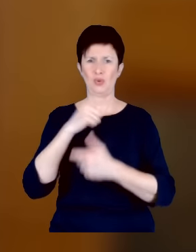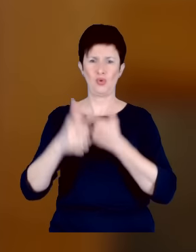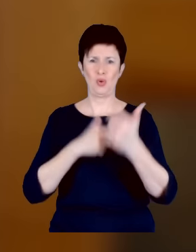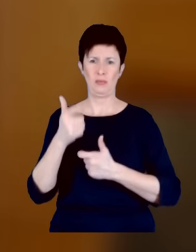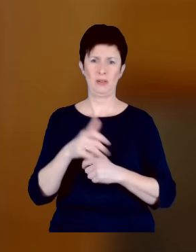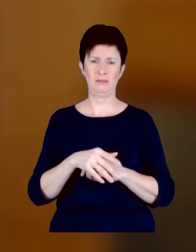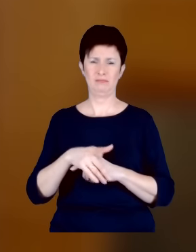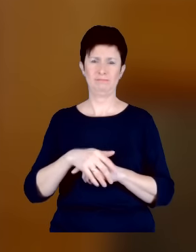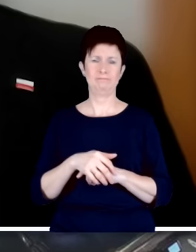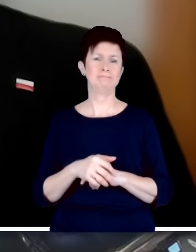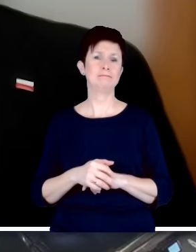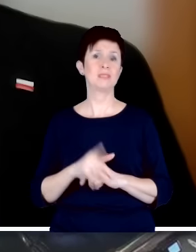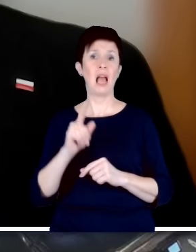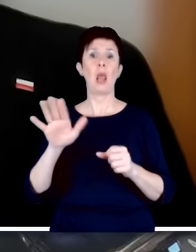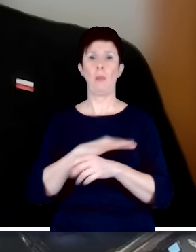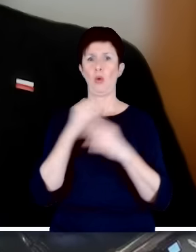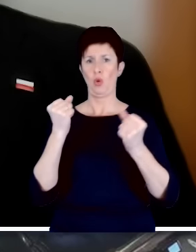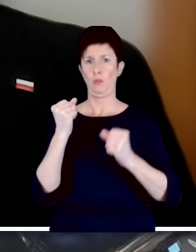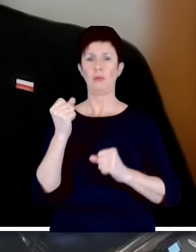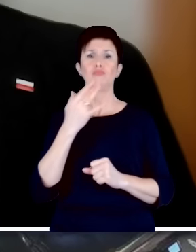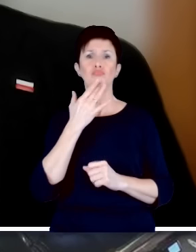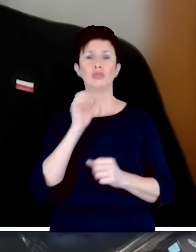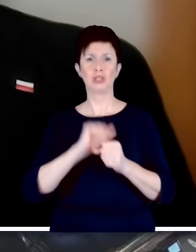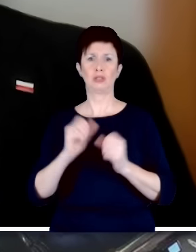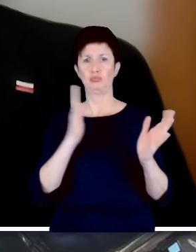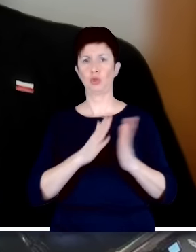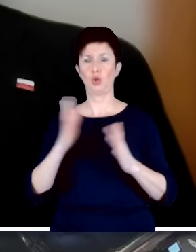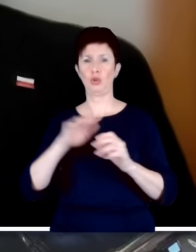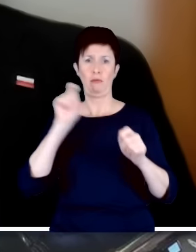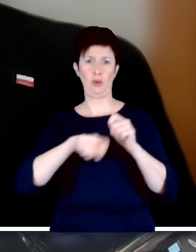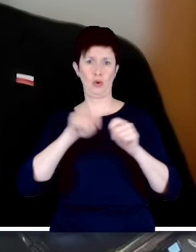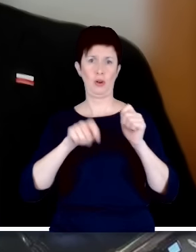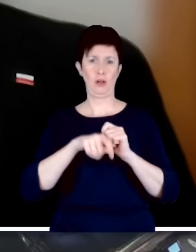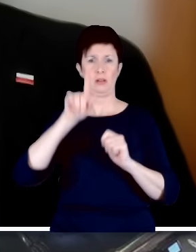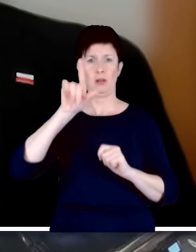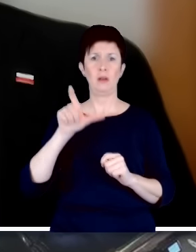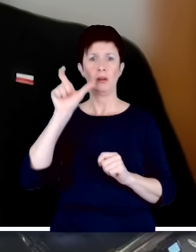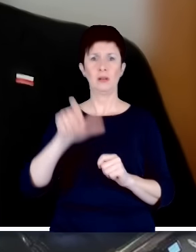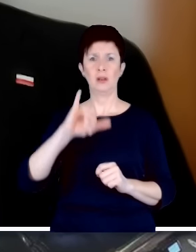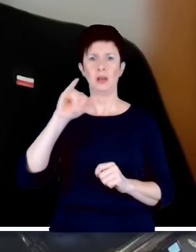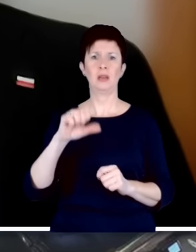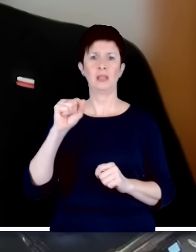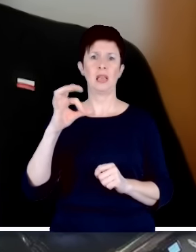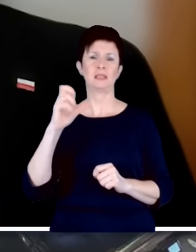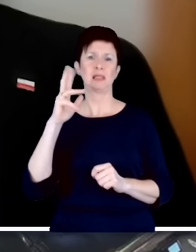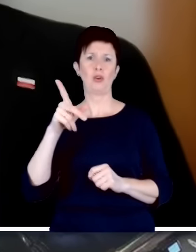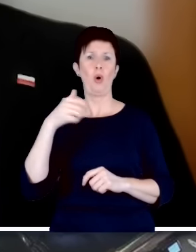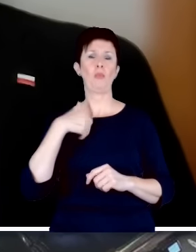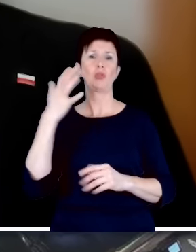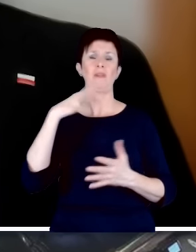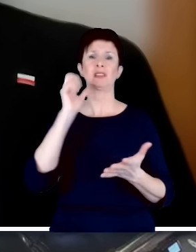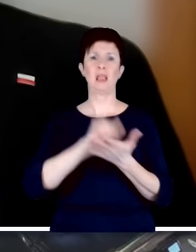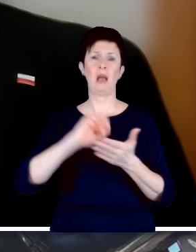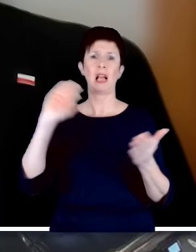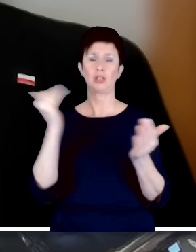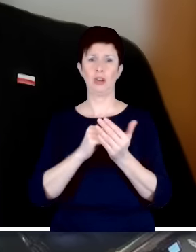Ale pan pełnomocnik twierdzi, że jest przygotowywany audyt. Pan Maciej Lasek, zresztą zajmujący się kiedyś katastrofą smoleńską, teraz